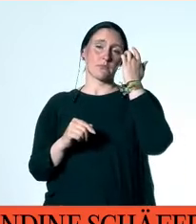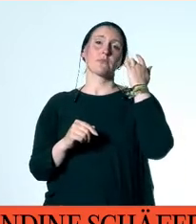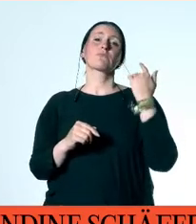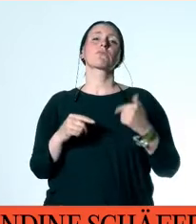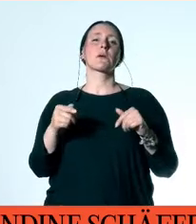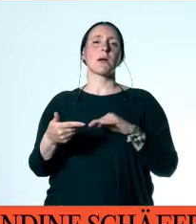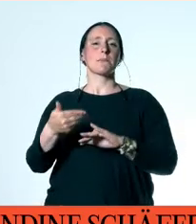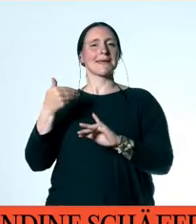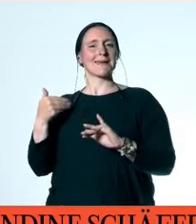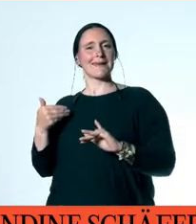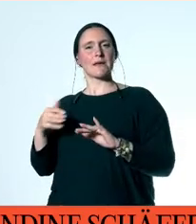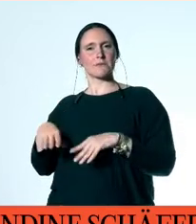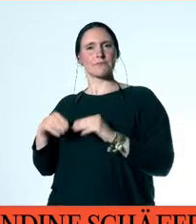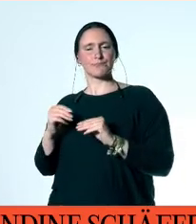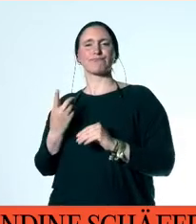weiterzugeben.